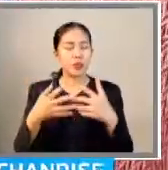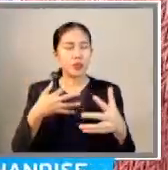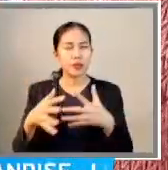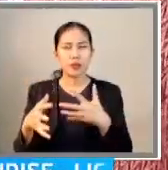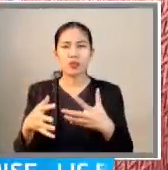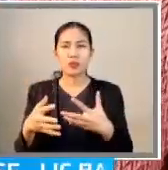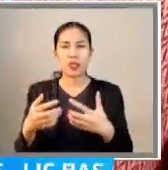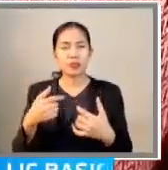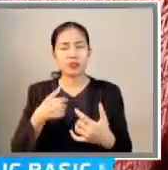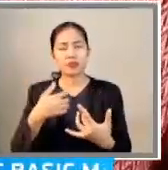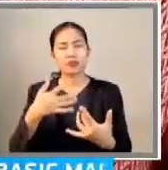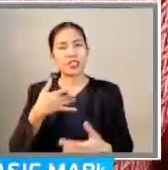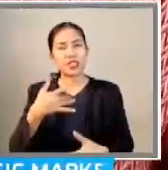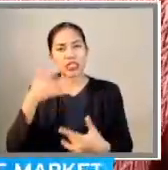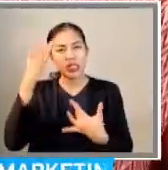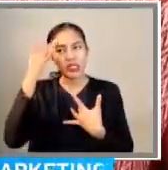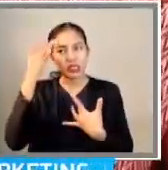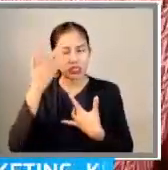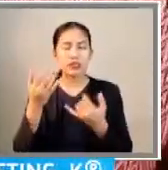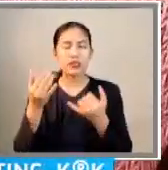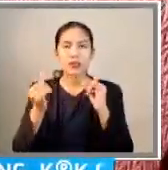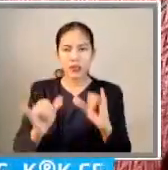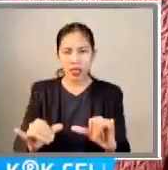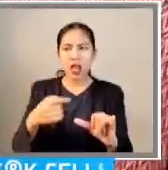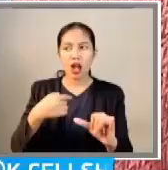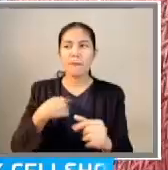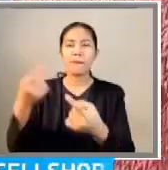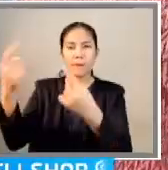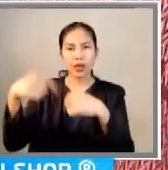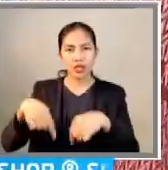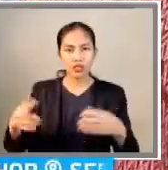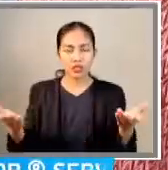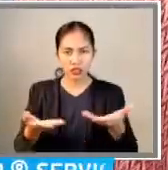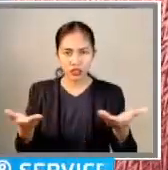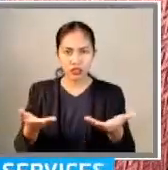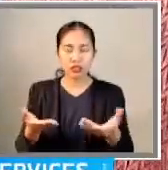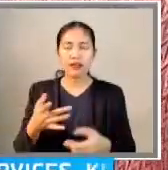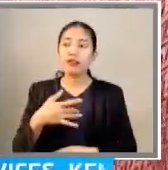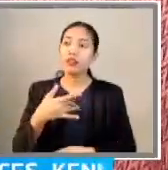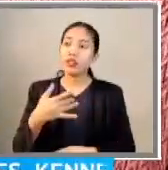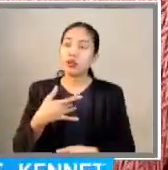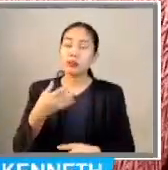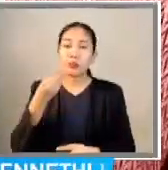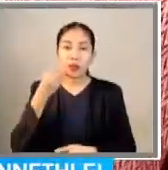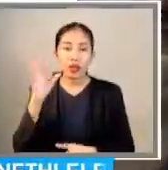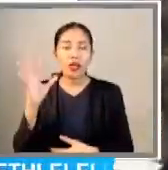ako dito ng Pilip. Dahil pakiramdam ko pag uwi ko, lumalakas ang katawan ko. Ano sunod? May